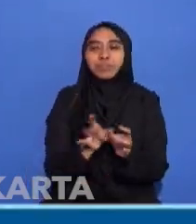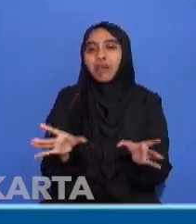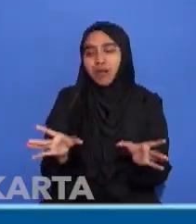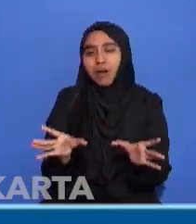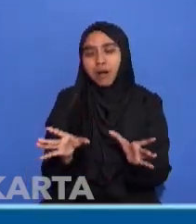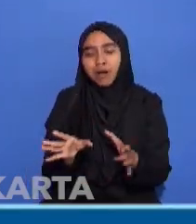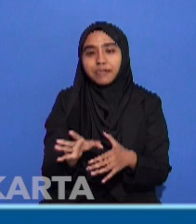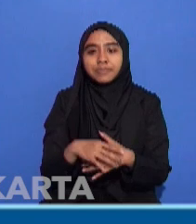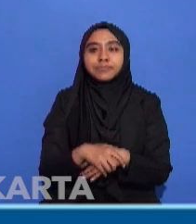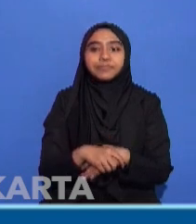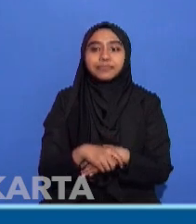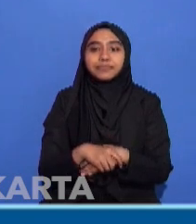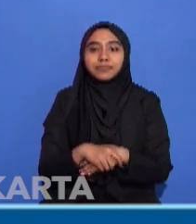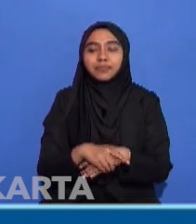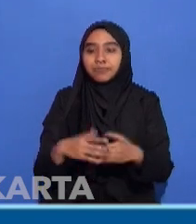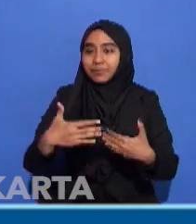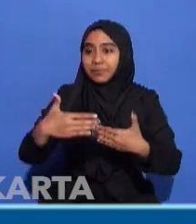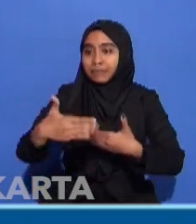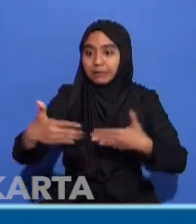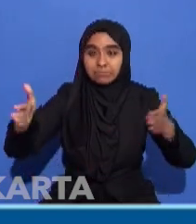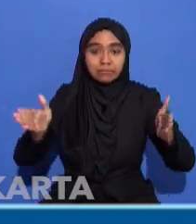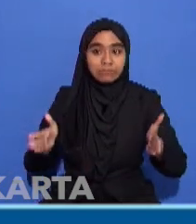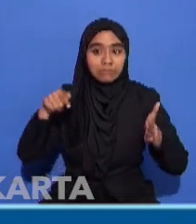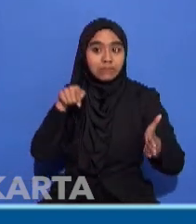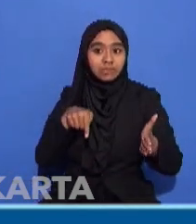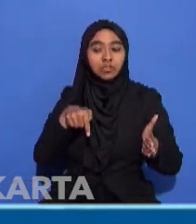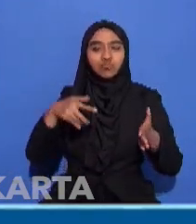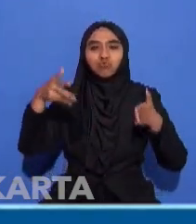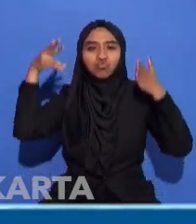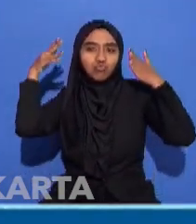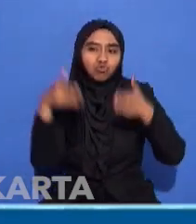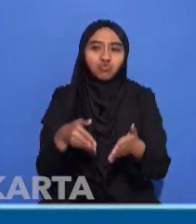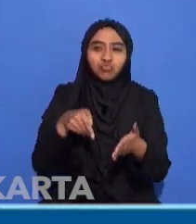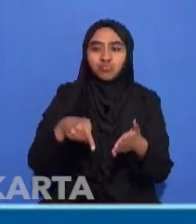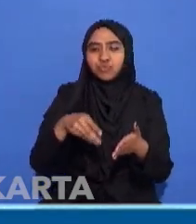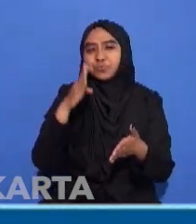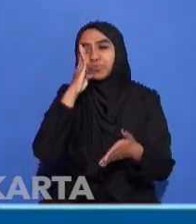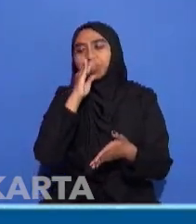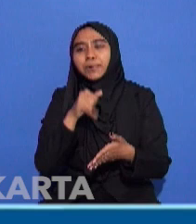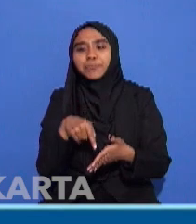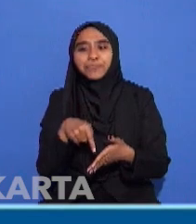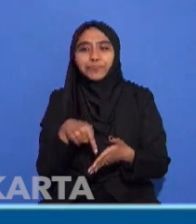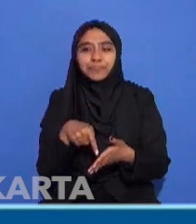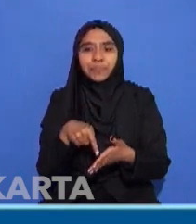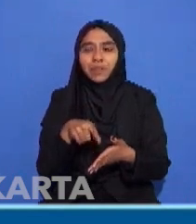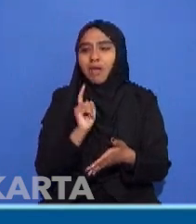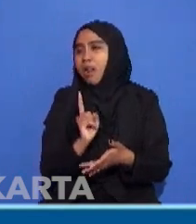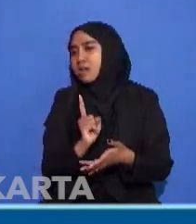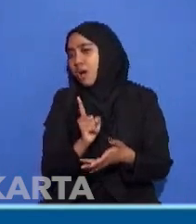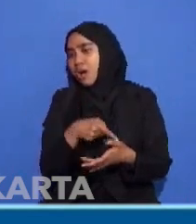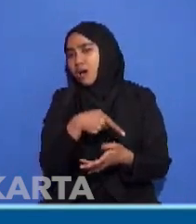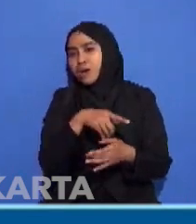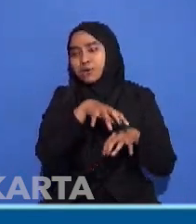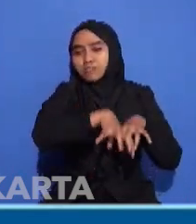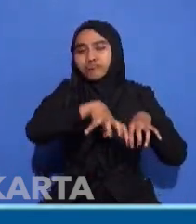Blumbang ingkang dipun tamel Sanes Blumbang mirunggan kados umum mipun Anang Bagor ingkang dipun